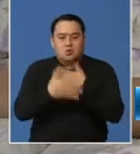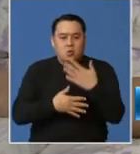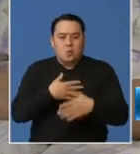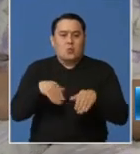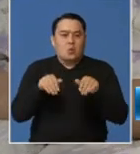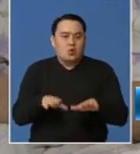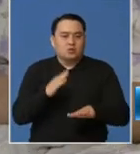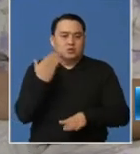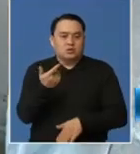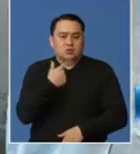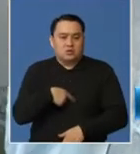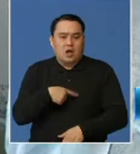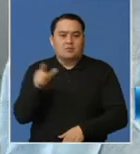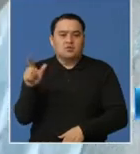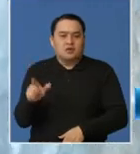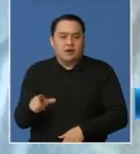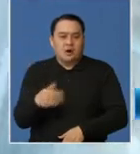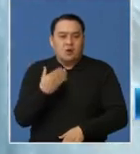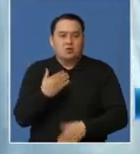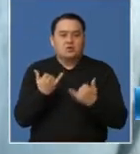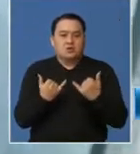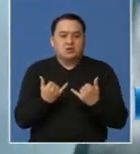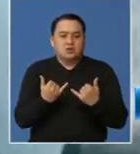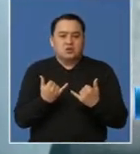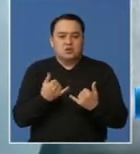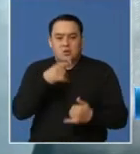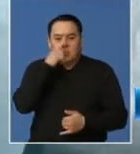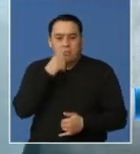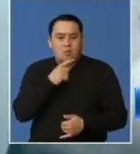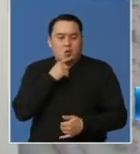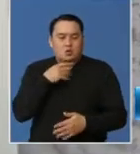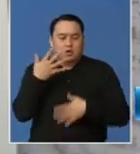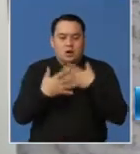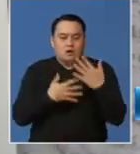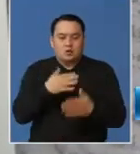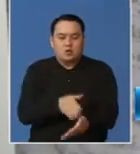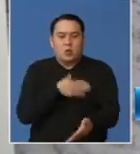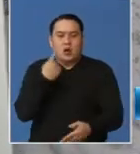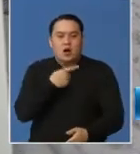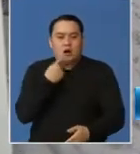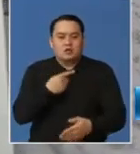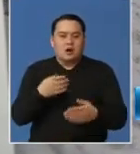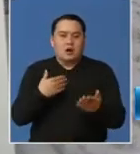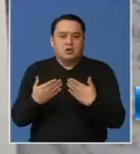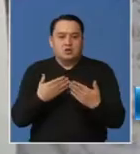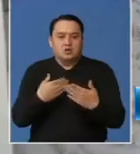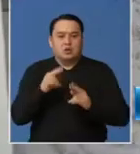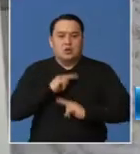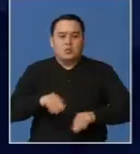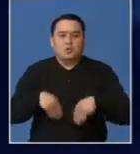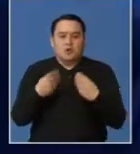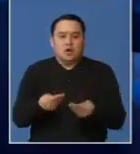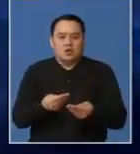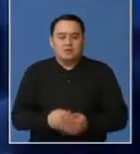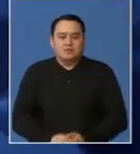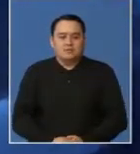может поставить только сам пострадавший. Однако сейчас он не в состоянии долго говорить и тем более выяснять отношения с работодателем.